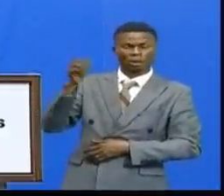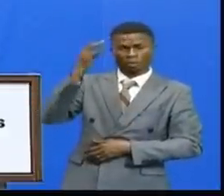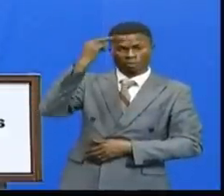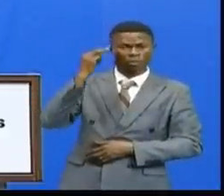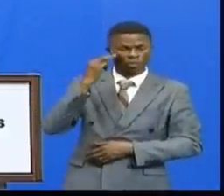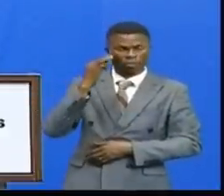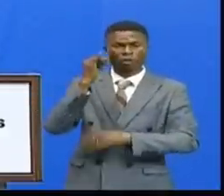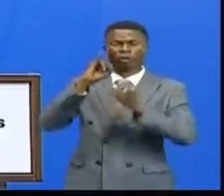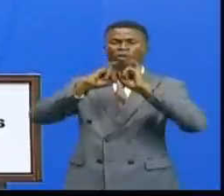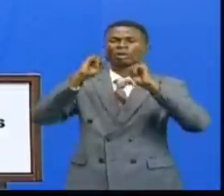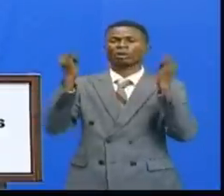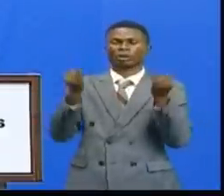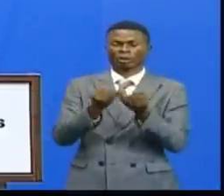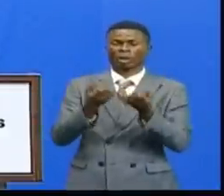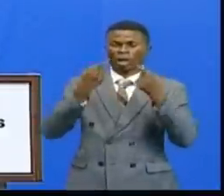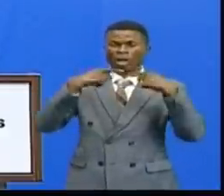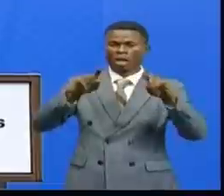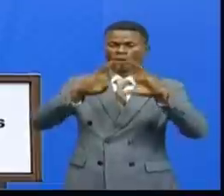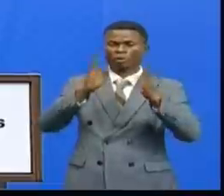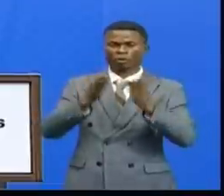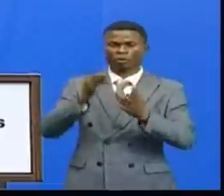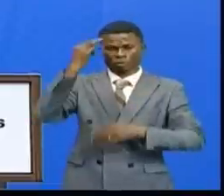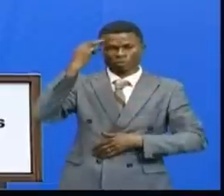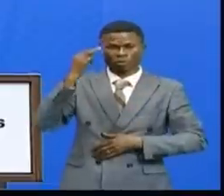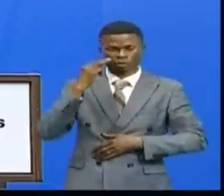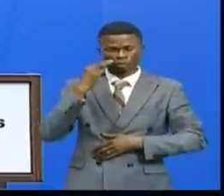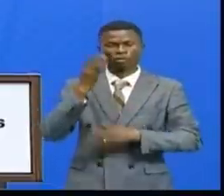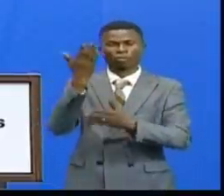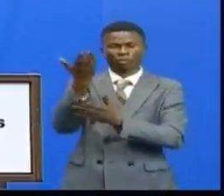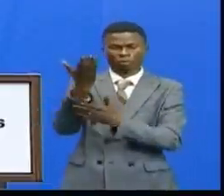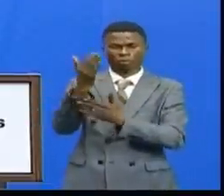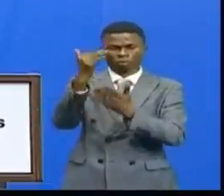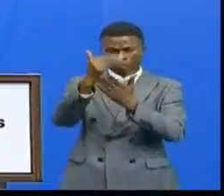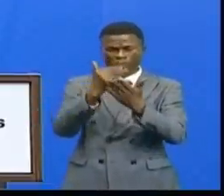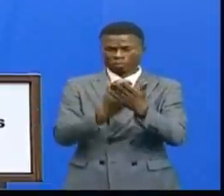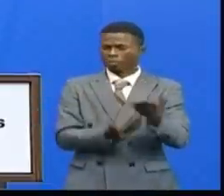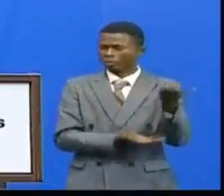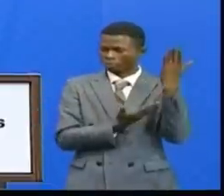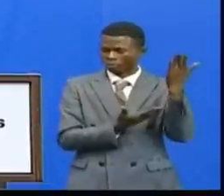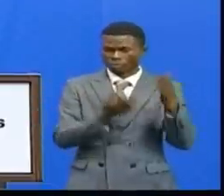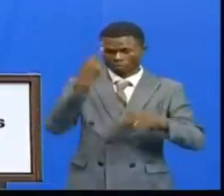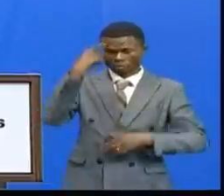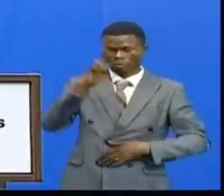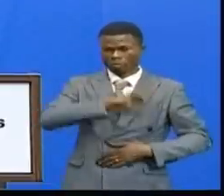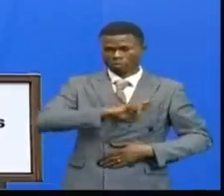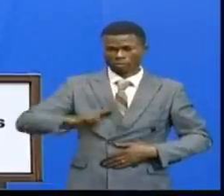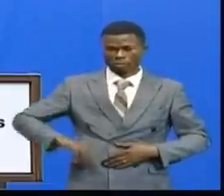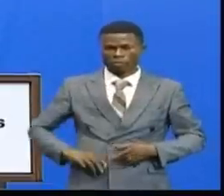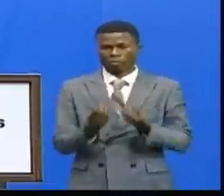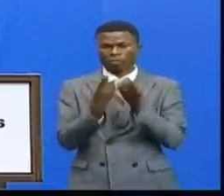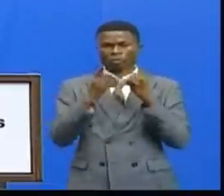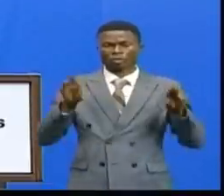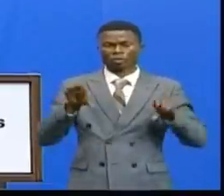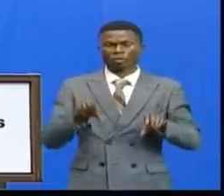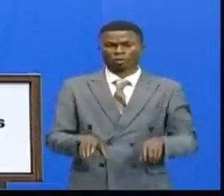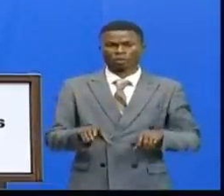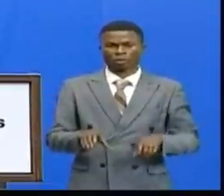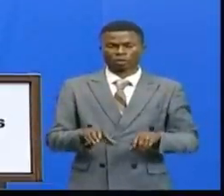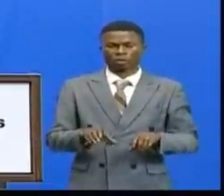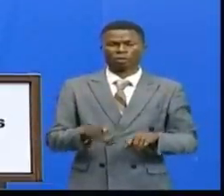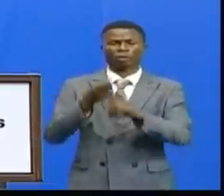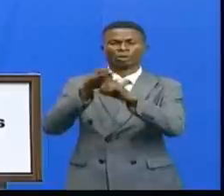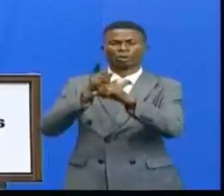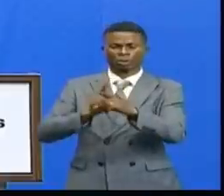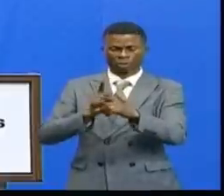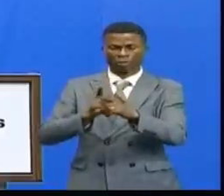de l'Industrie a informé les conseils des recommandations phares pour la République démocratique du Congo, formulées